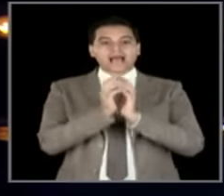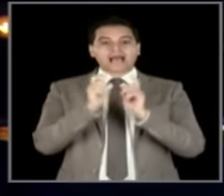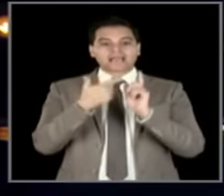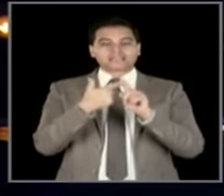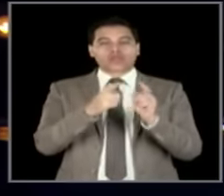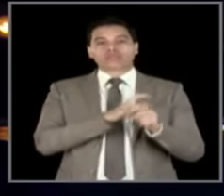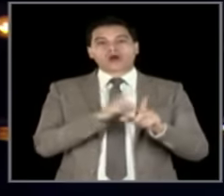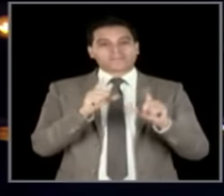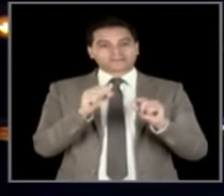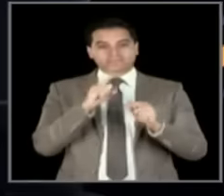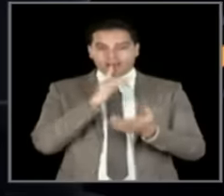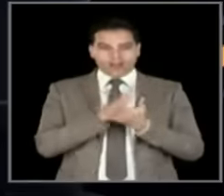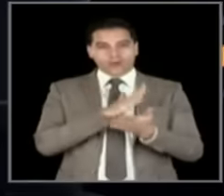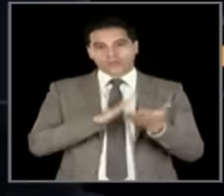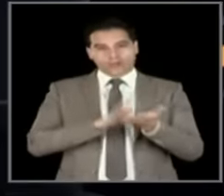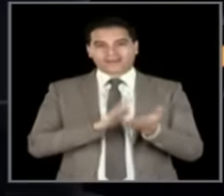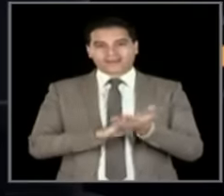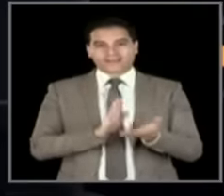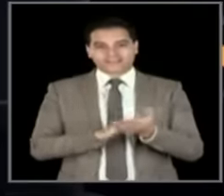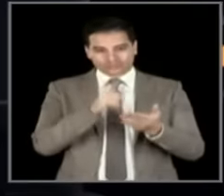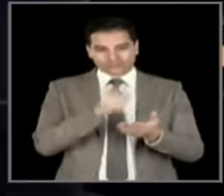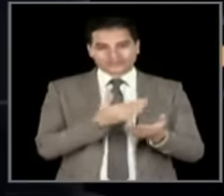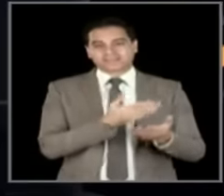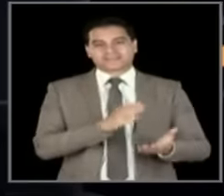الطالب المثالي، نحييه كلنا.